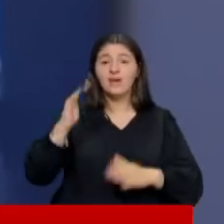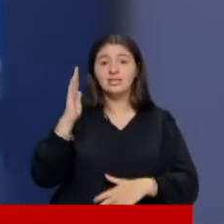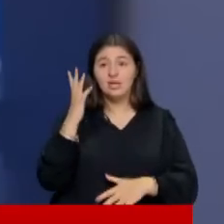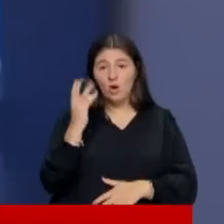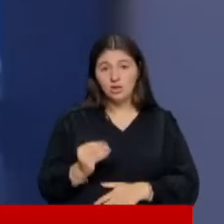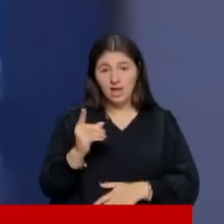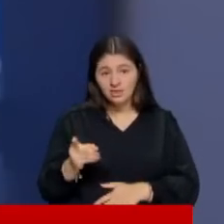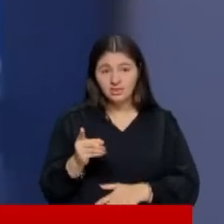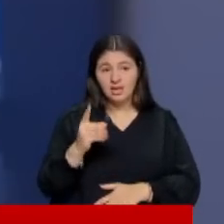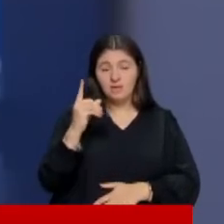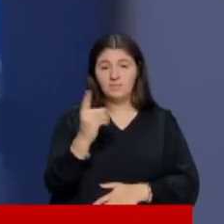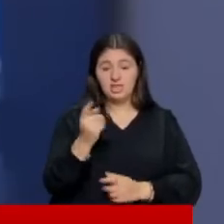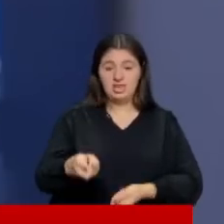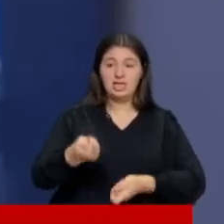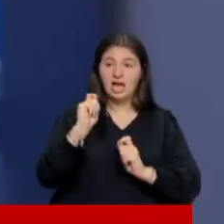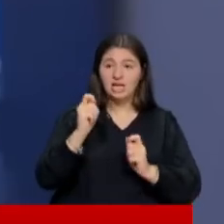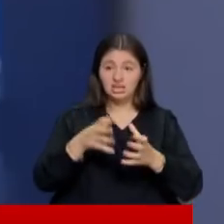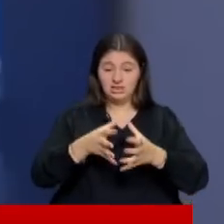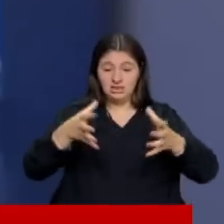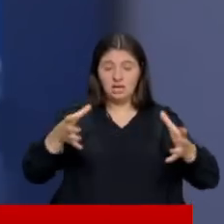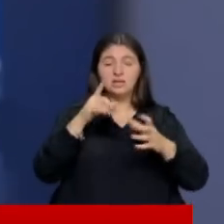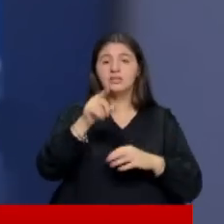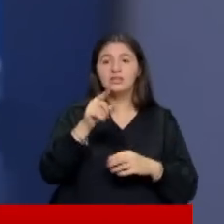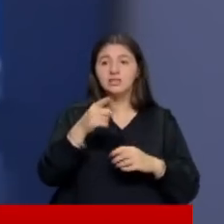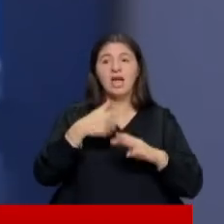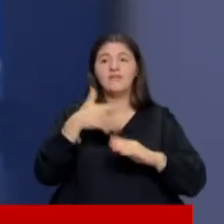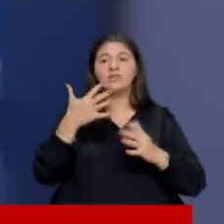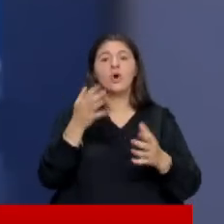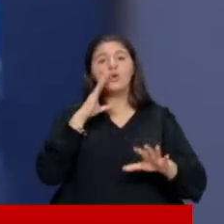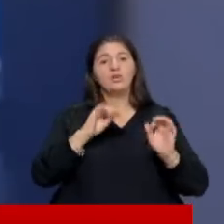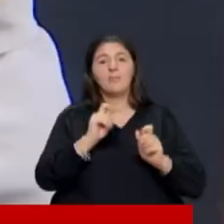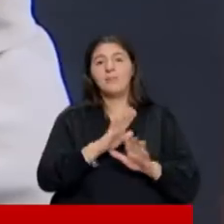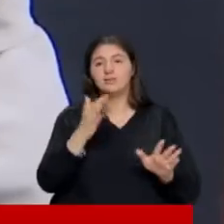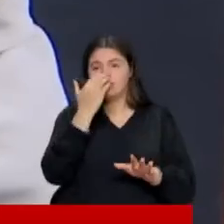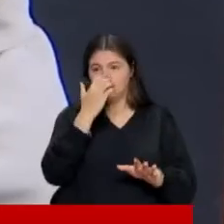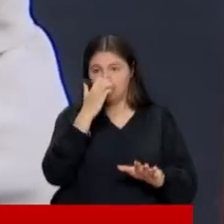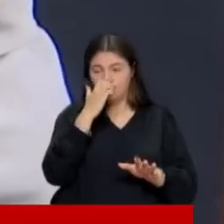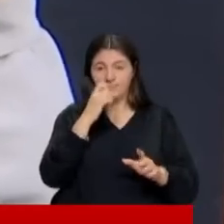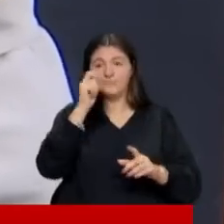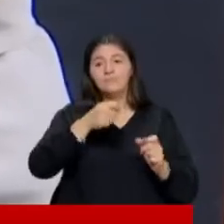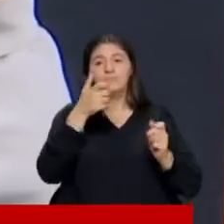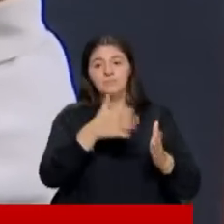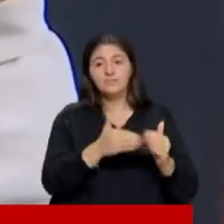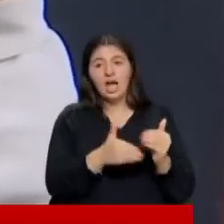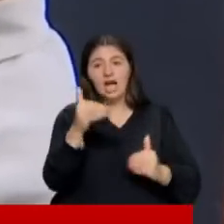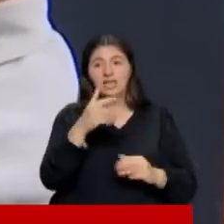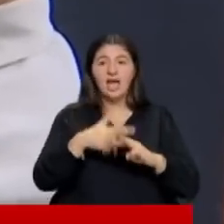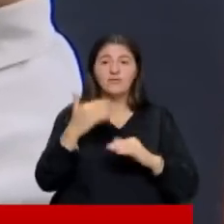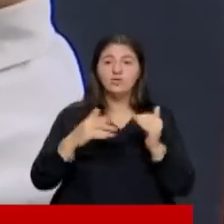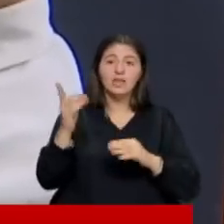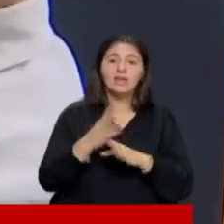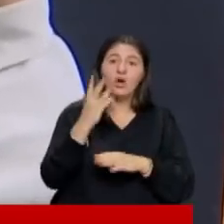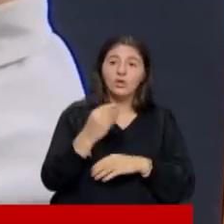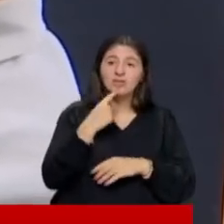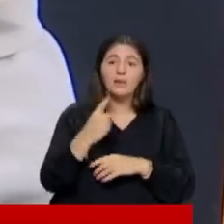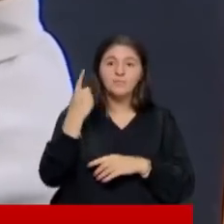seyreden bir kredi hacmi ile siz enflasyonu kontrol altına alamazsın kredi kartı harcamalarındaki artış enflasyona